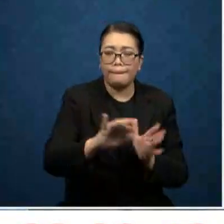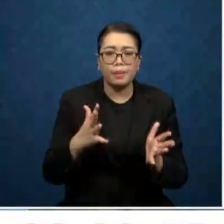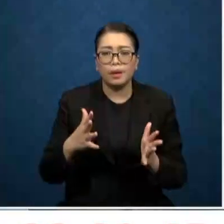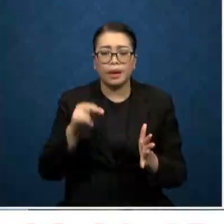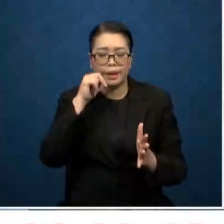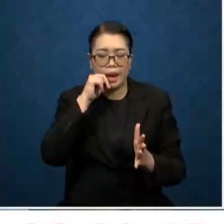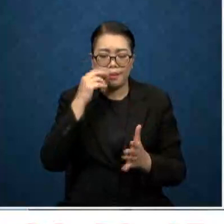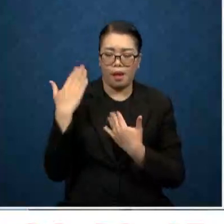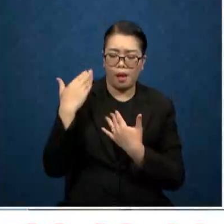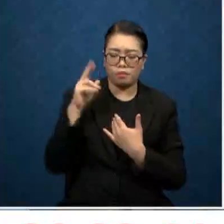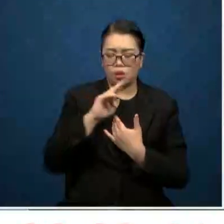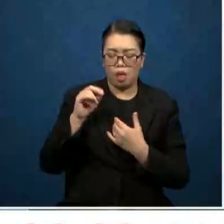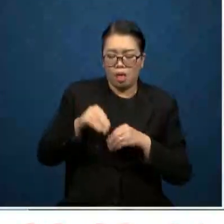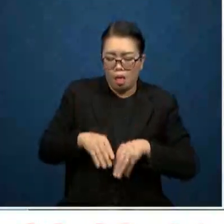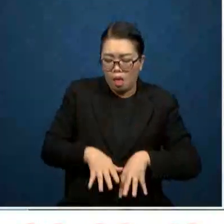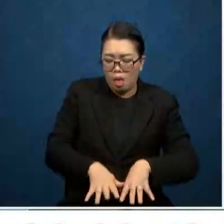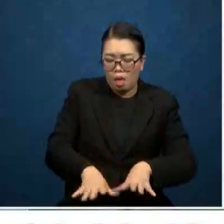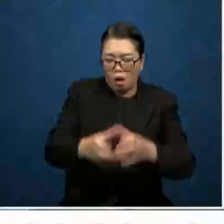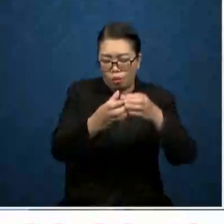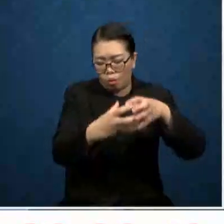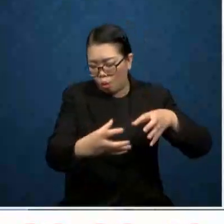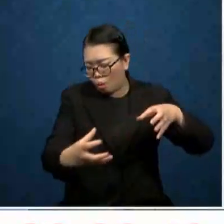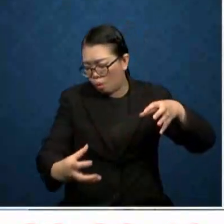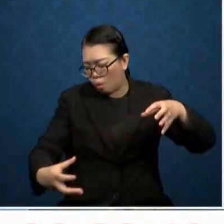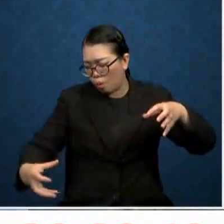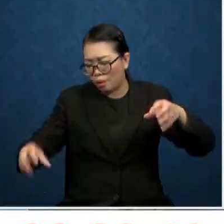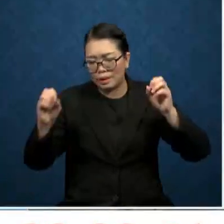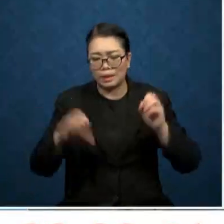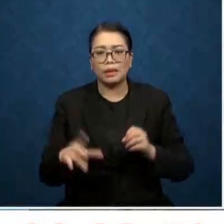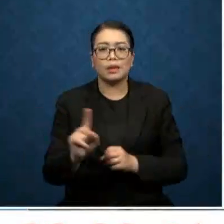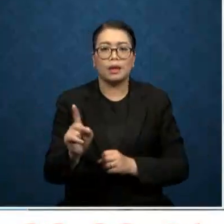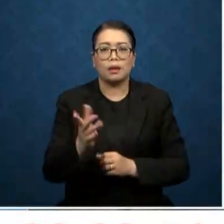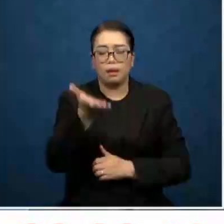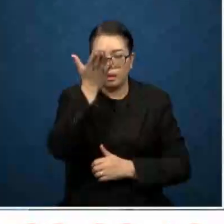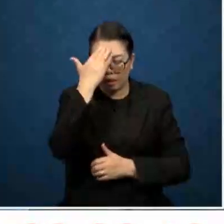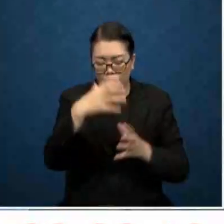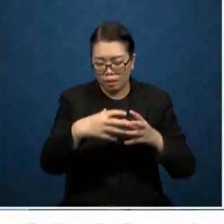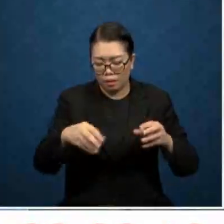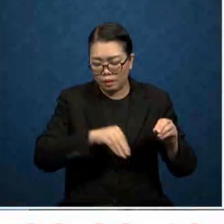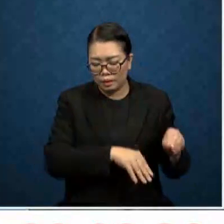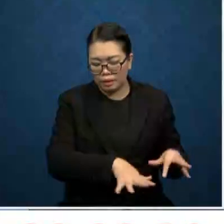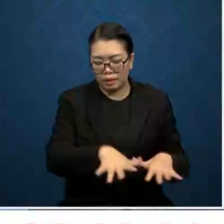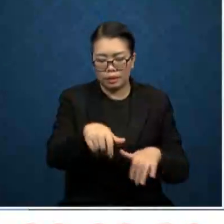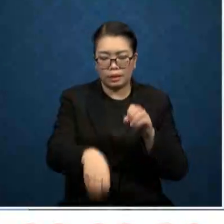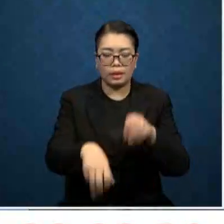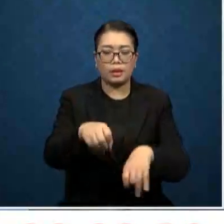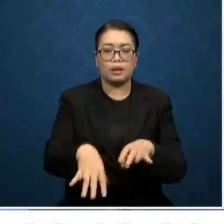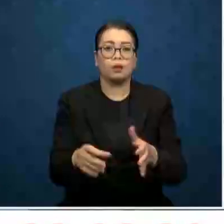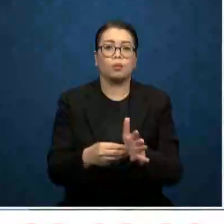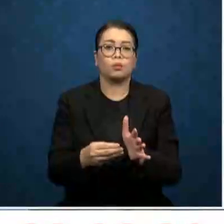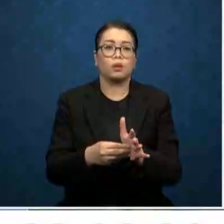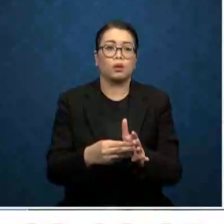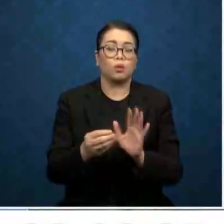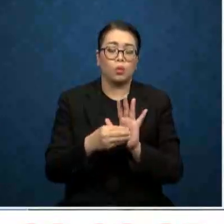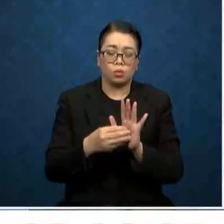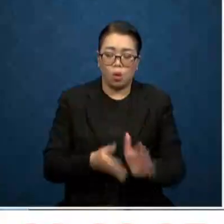แล้วมันไปไหนอ่ะก็มันไปท่อระบายน้ำของกทมอยู่ที่ข้างหน้าคอนโดัแหละครับในกรุงเทพฯเี่มีเป็นพัน